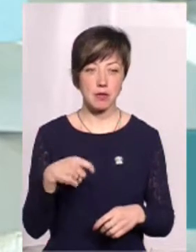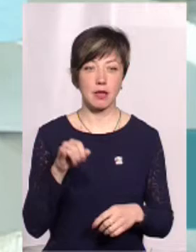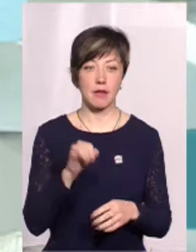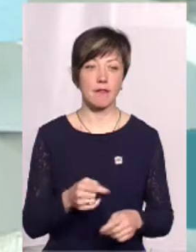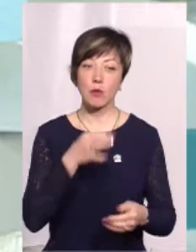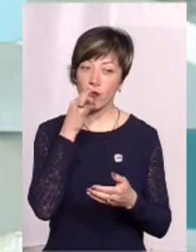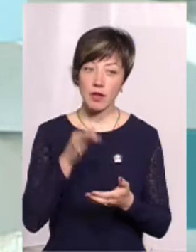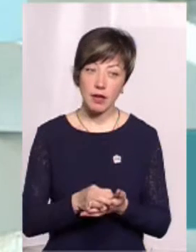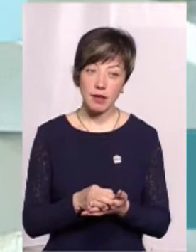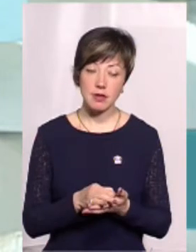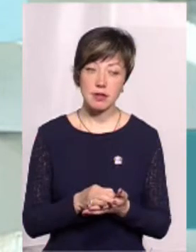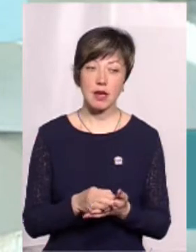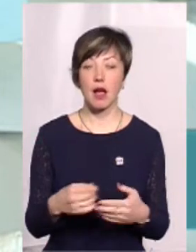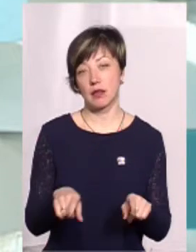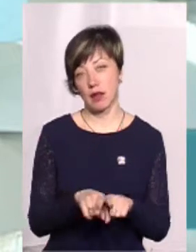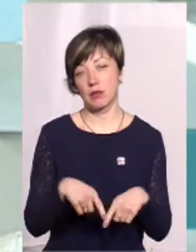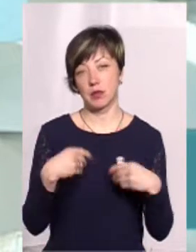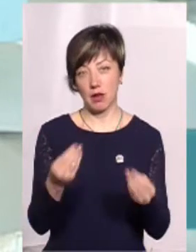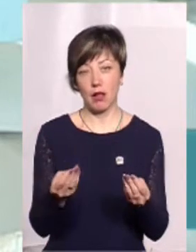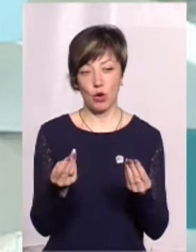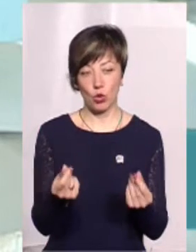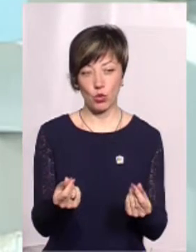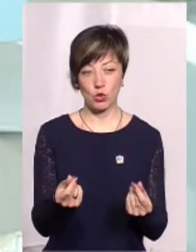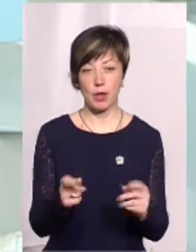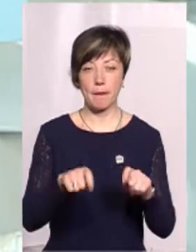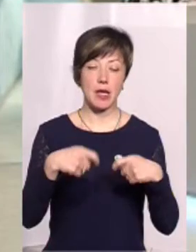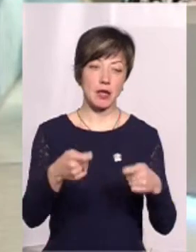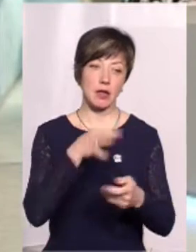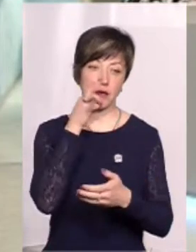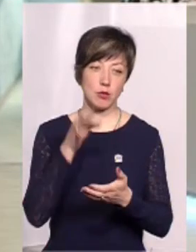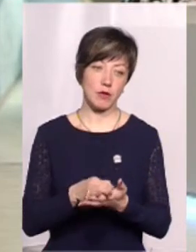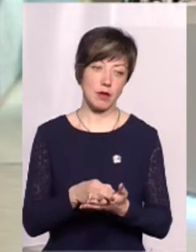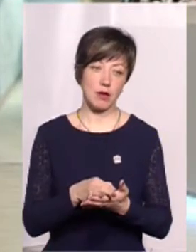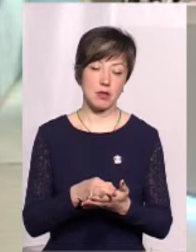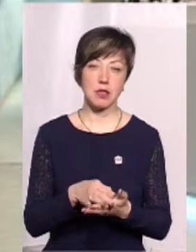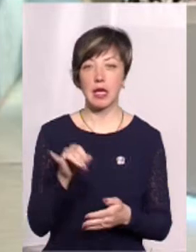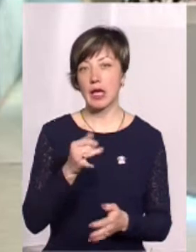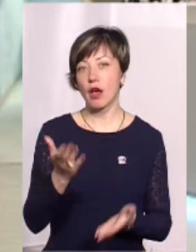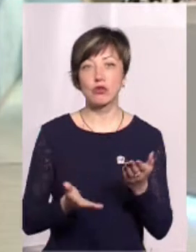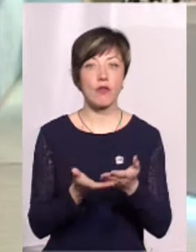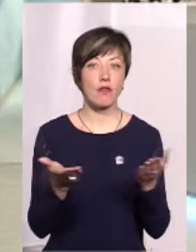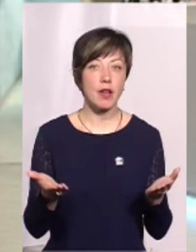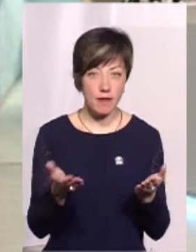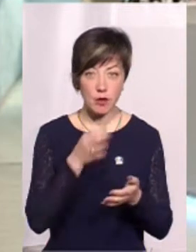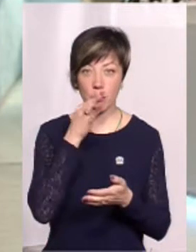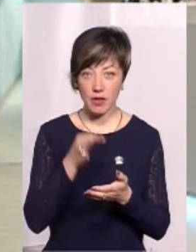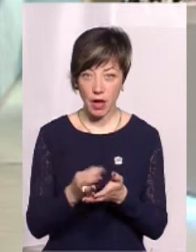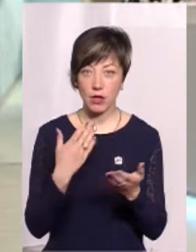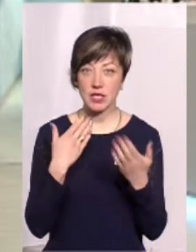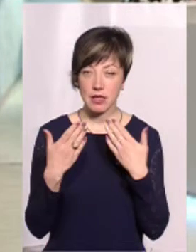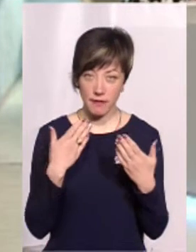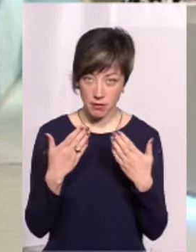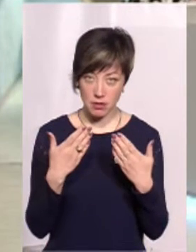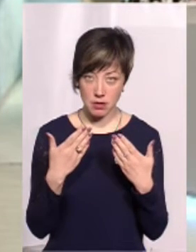і відповідальність. А так ми дали вам гроші, ми передали вам відповідальність. І якщо ви відповідально